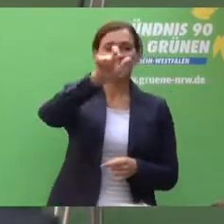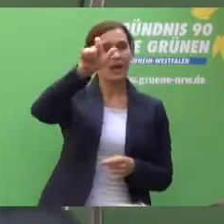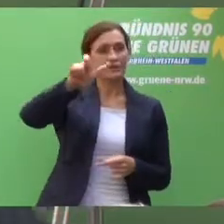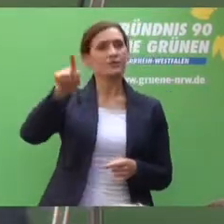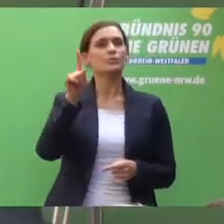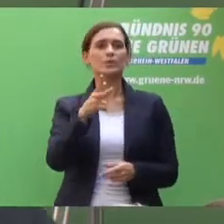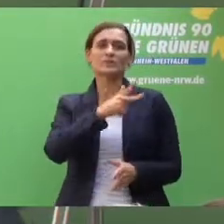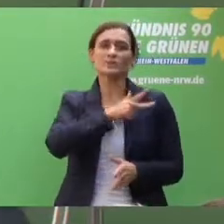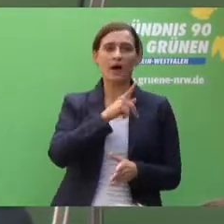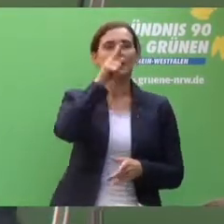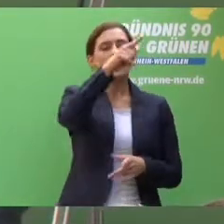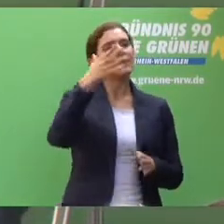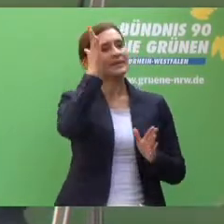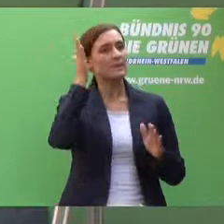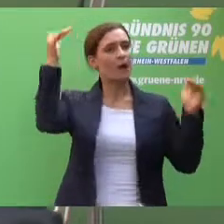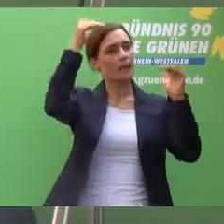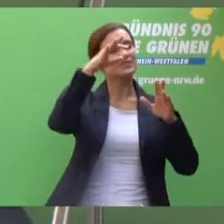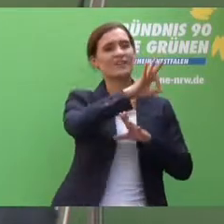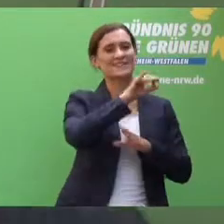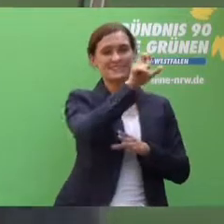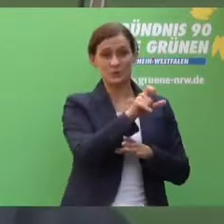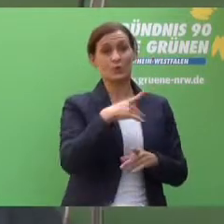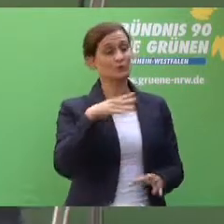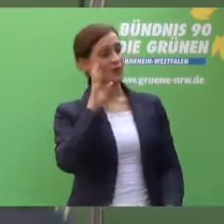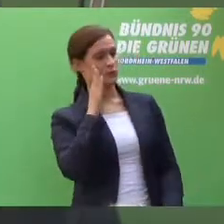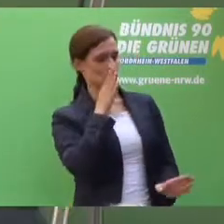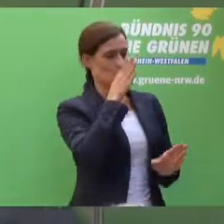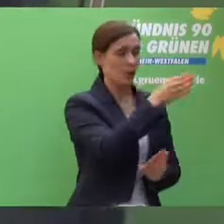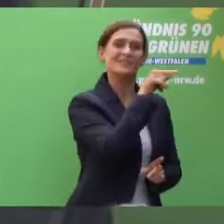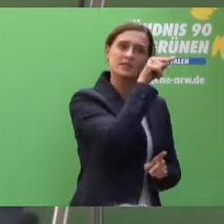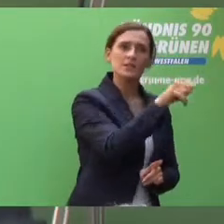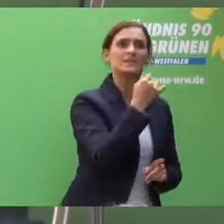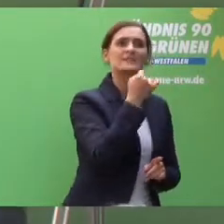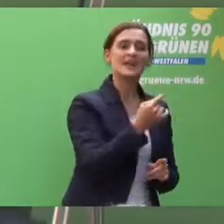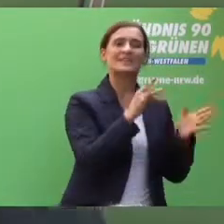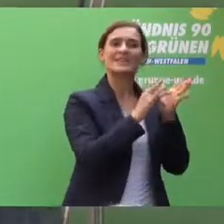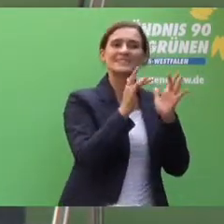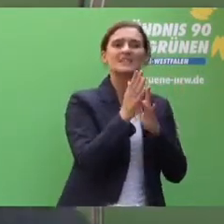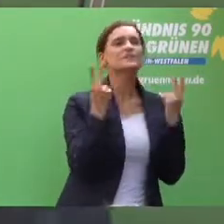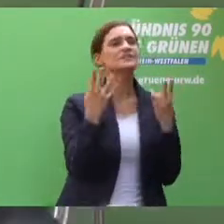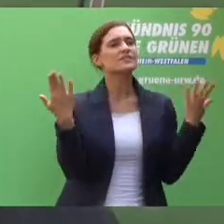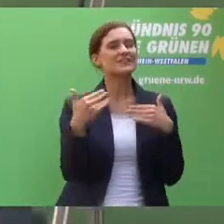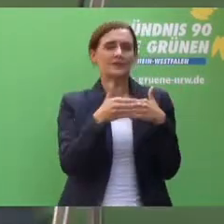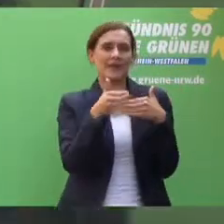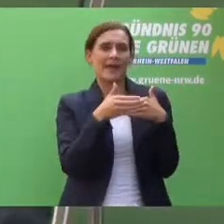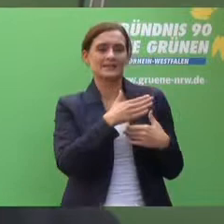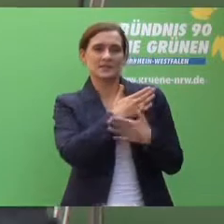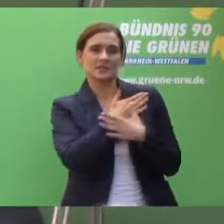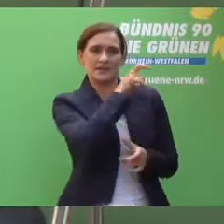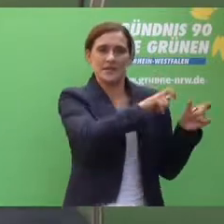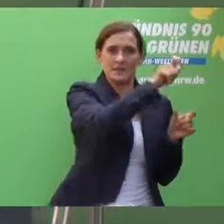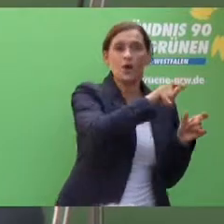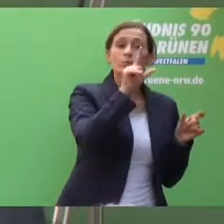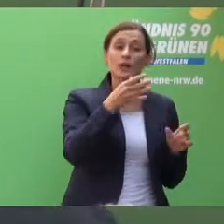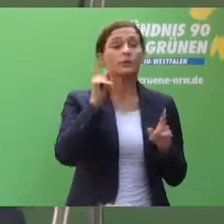mal bei Papst Franziskus zuhören. Er sagt, es sei Gebot christlicher Nächstenliebe, die Armut dieser Welt zu